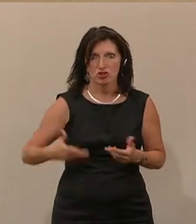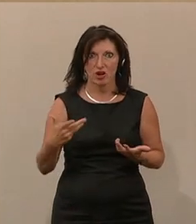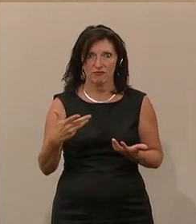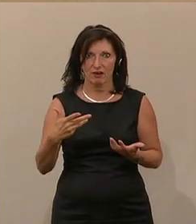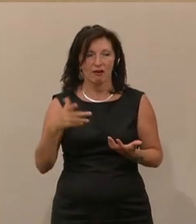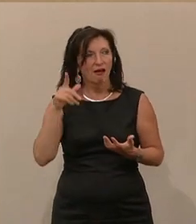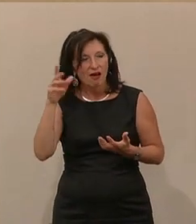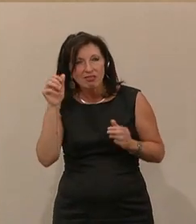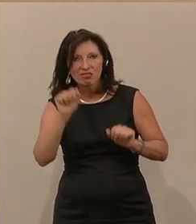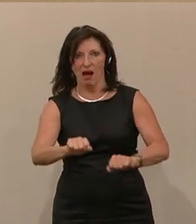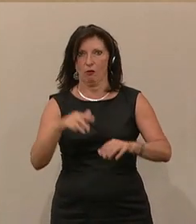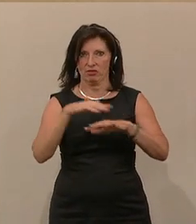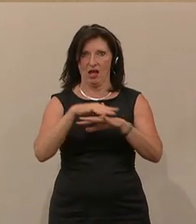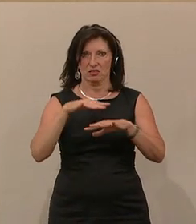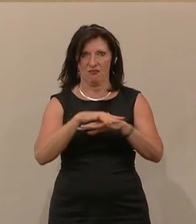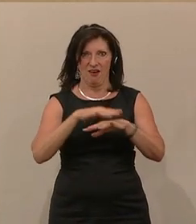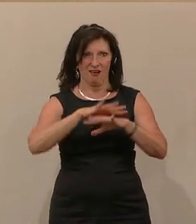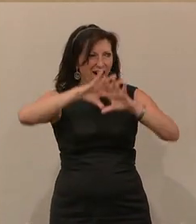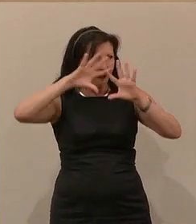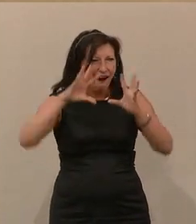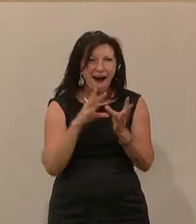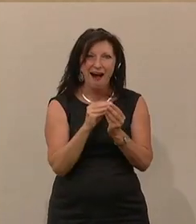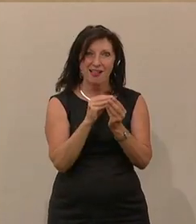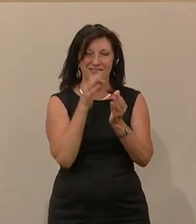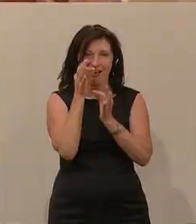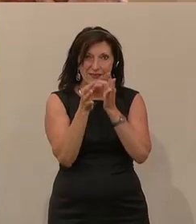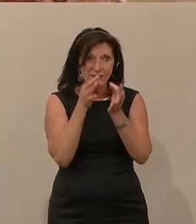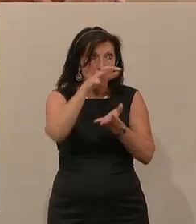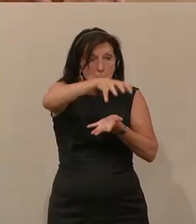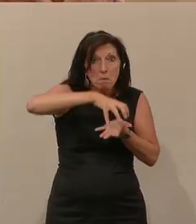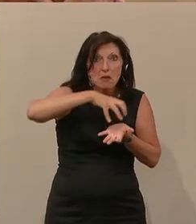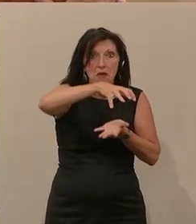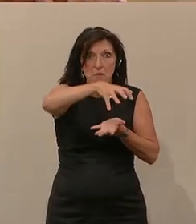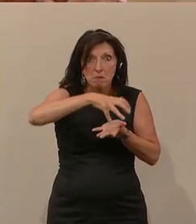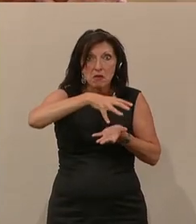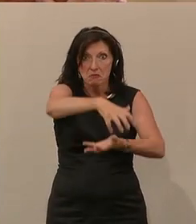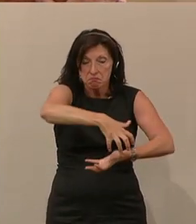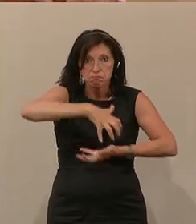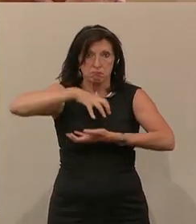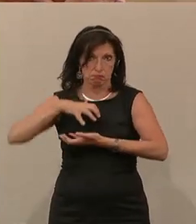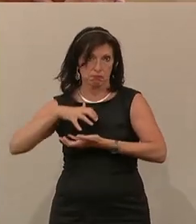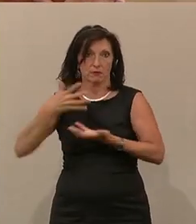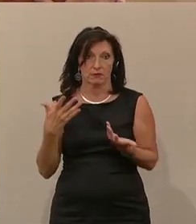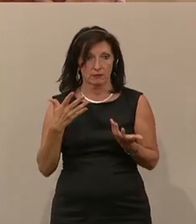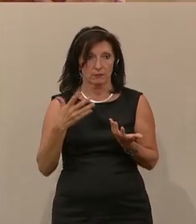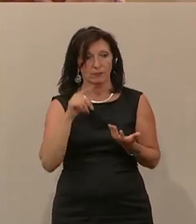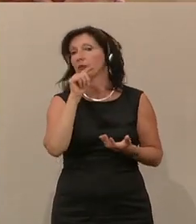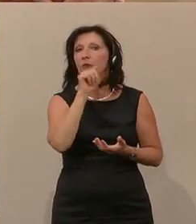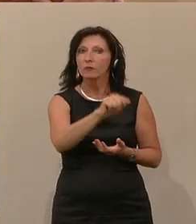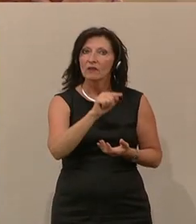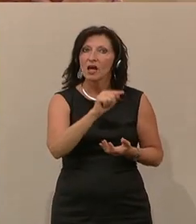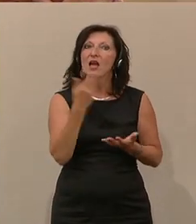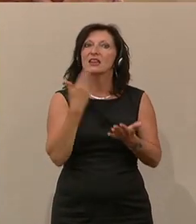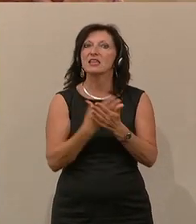netzwerke diese und viele andere sachverhalte lassen begründeten